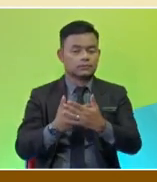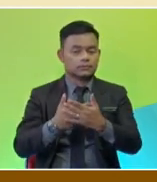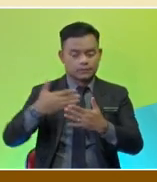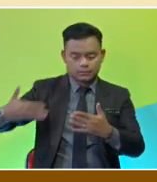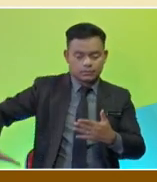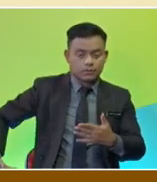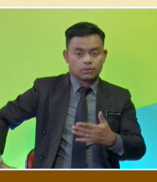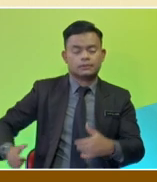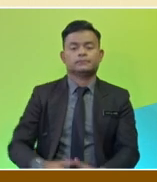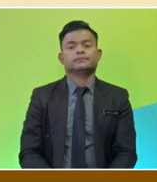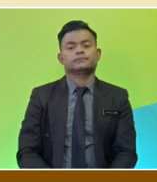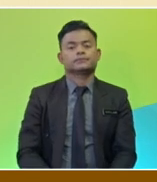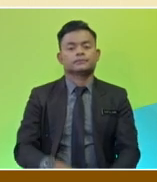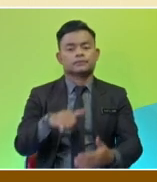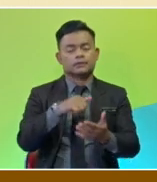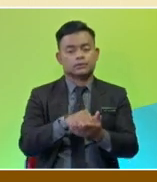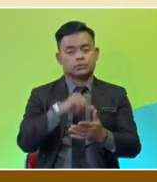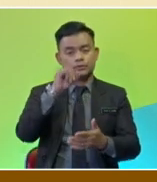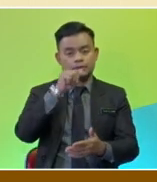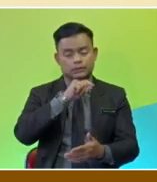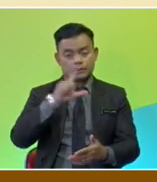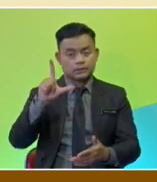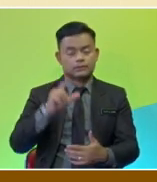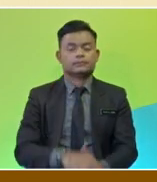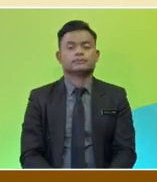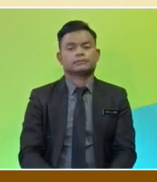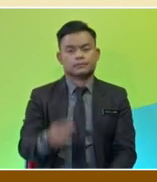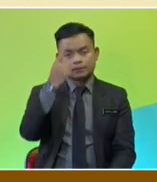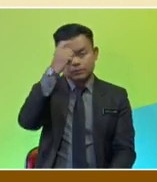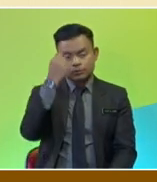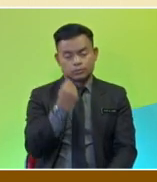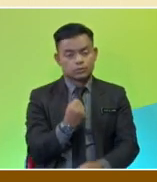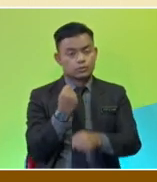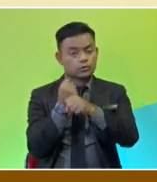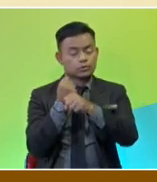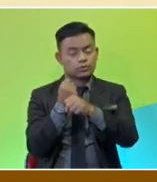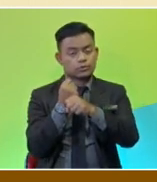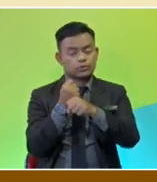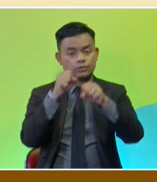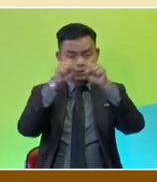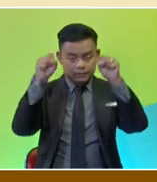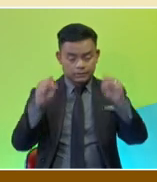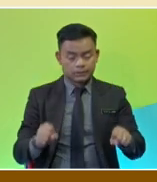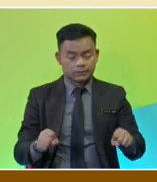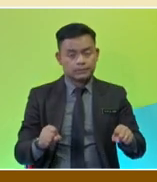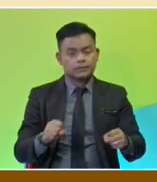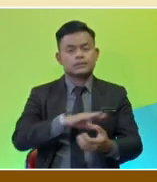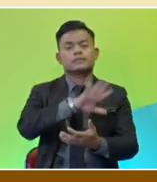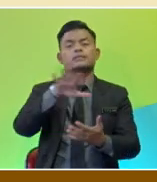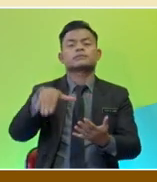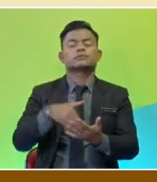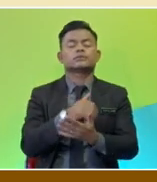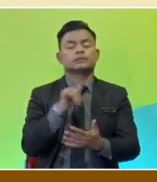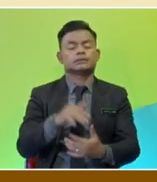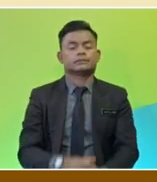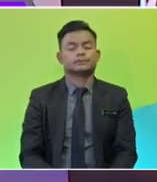itu ialah untuk menyokong sistem tubuh kita ke keseluruhannya supaya kita boleh